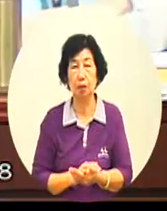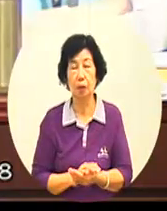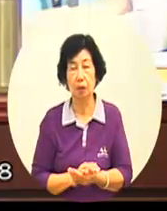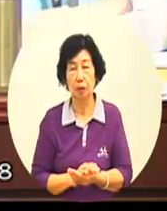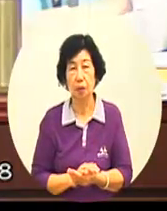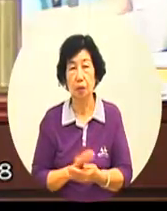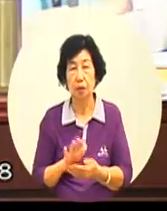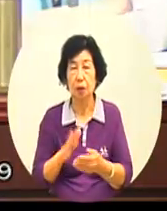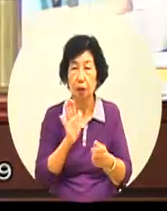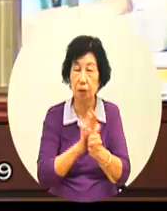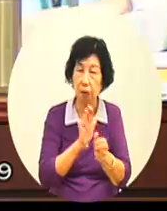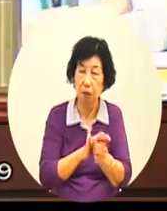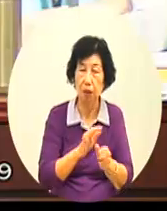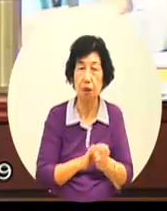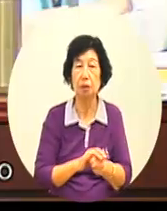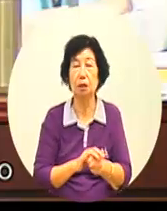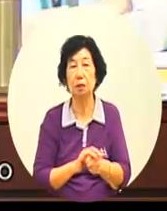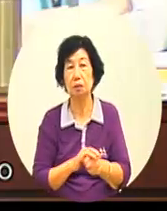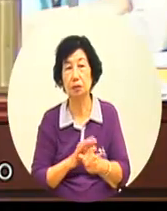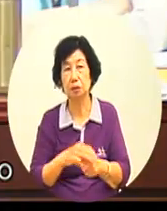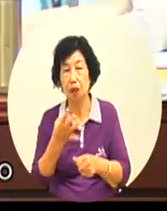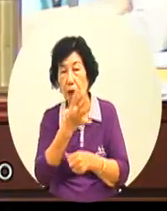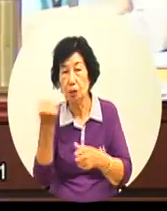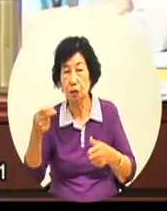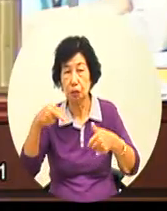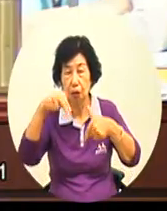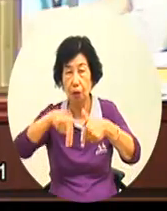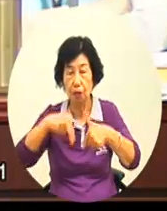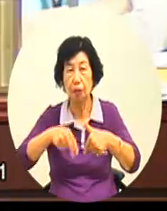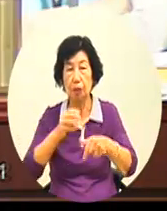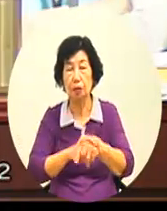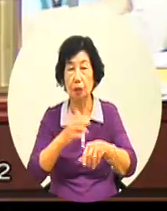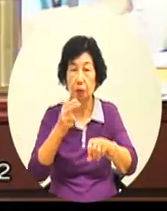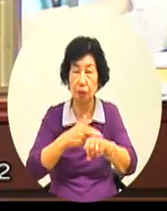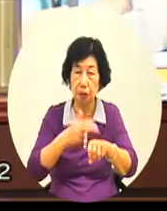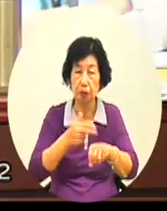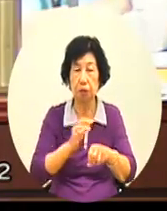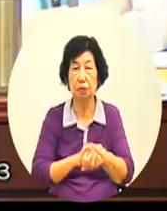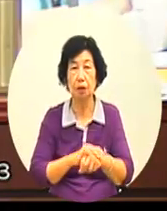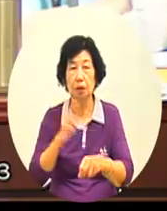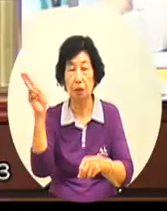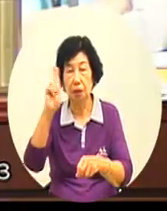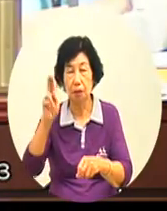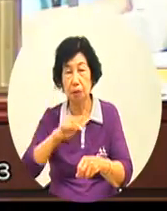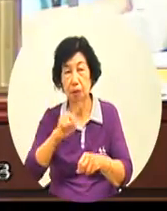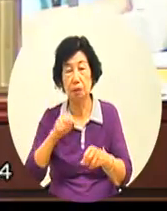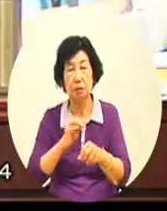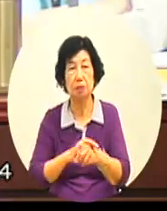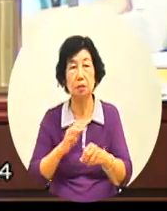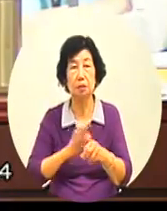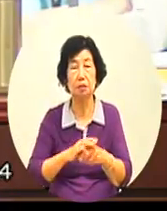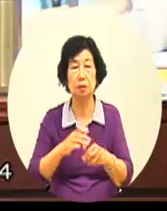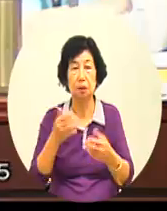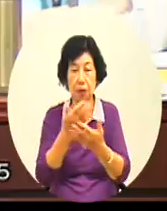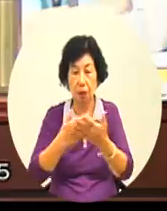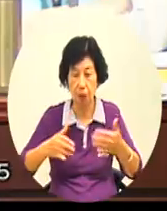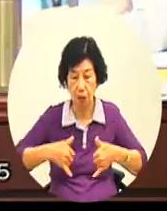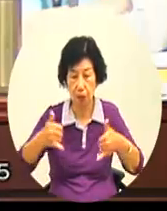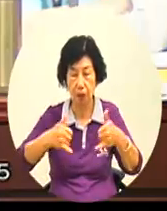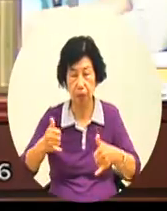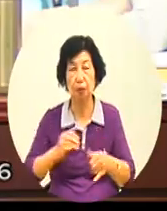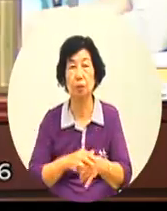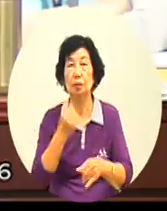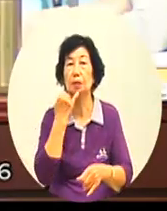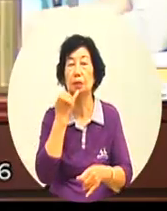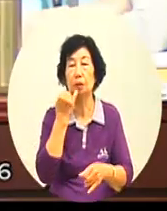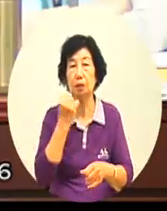些数位科技，或是透过任何的一个电子媒体的广告等等，我们来做加强。那刚刚议员所